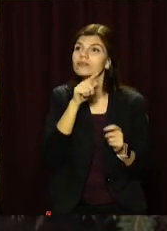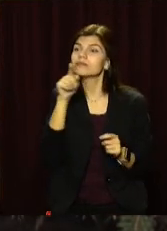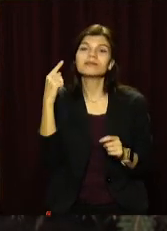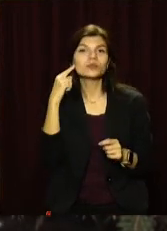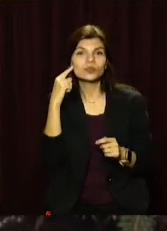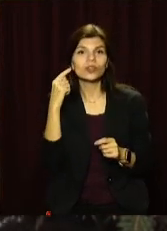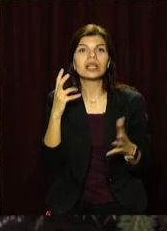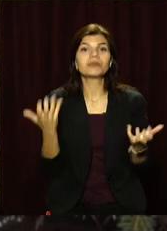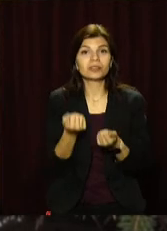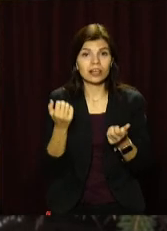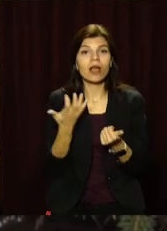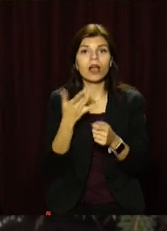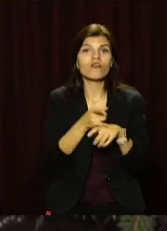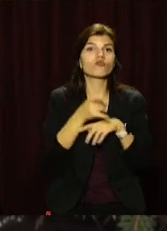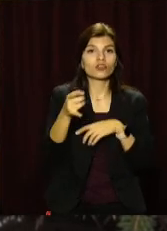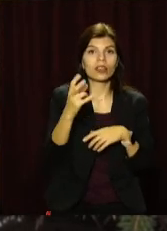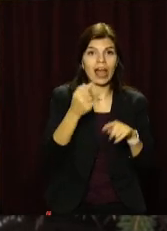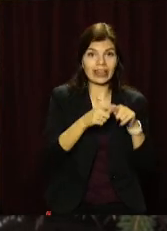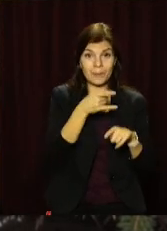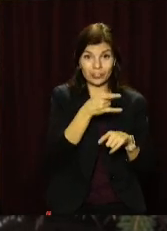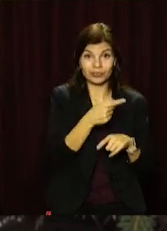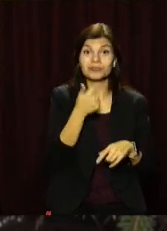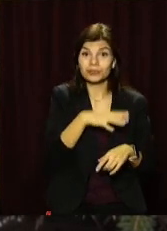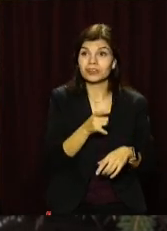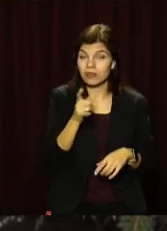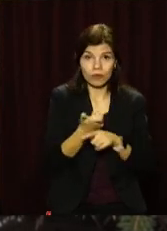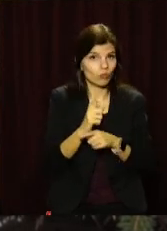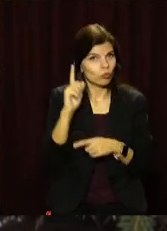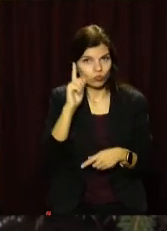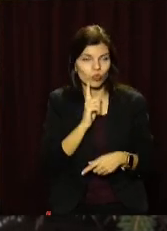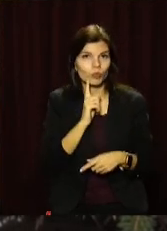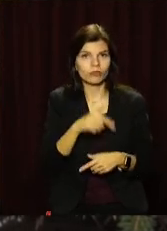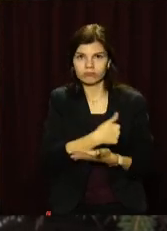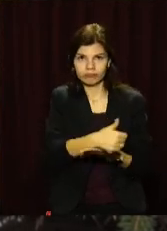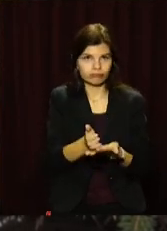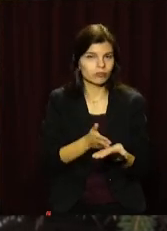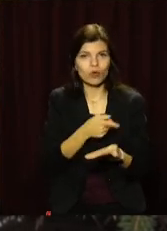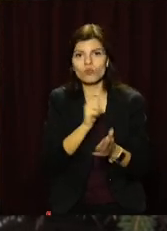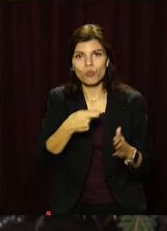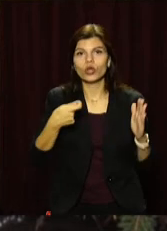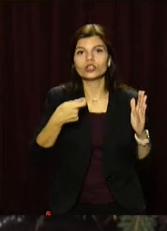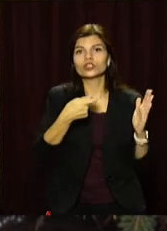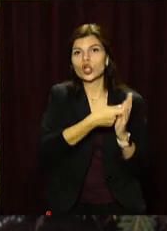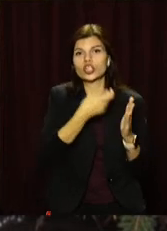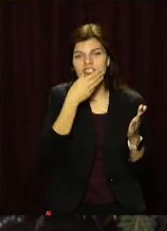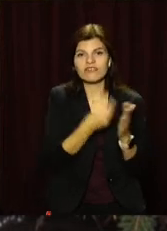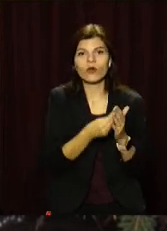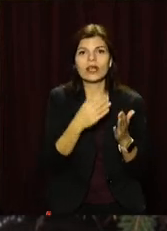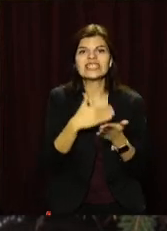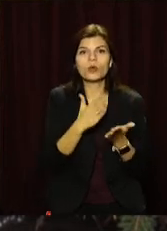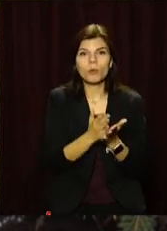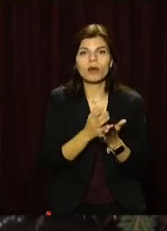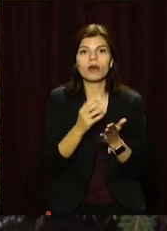які безпосередньо виїжджають на цих автівках, це дуже зручно, тобто вони можуть заряджати свій інструмент на